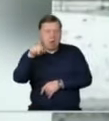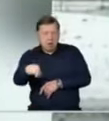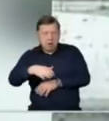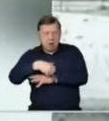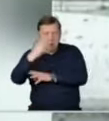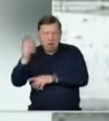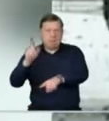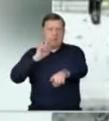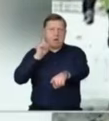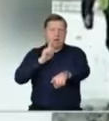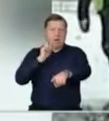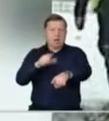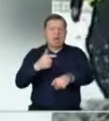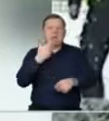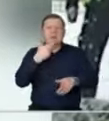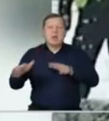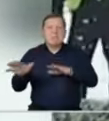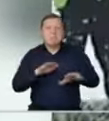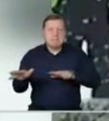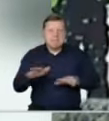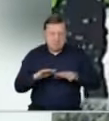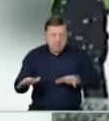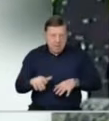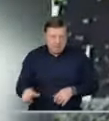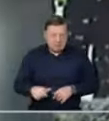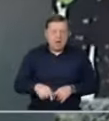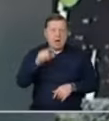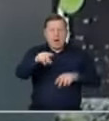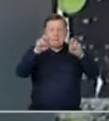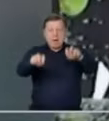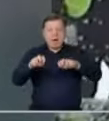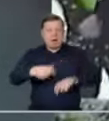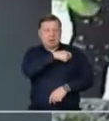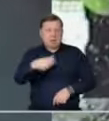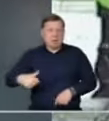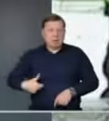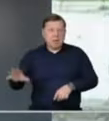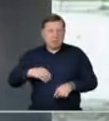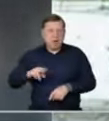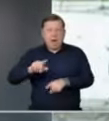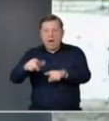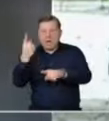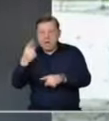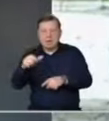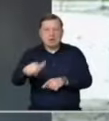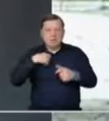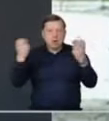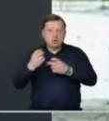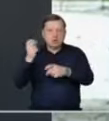bagażniku jechał mężczyzna, dla którego zabrakło miejsca. Pasażerowie nie mieli zapiętych pasów, a jeden z nich był poszukiwany. Kierowca stracił prawo